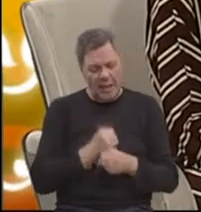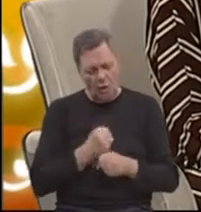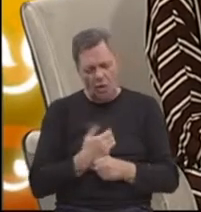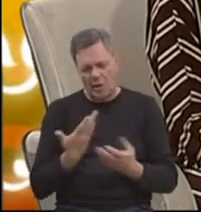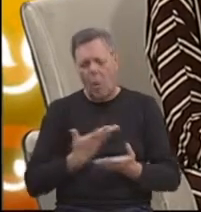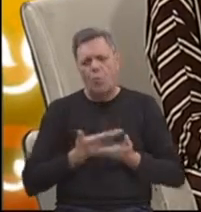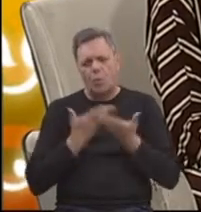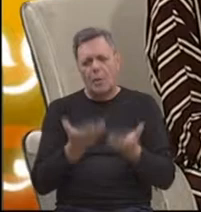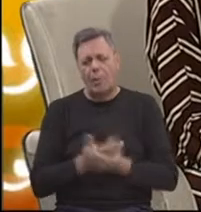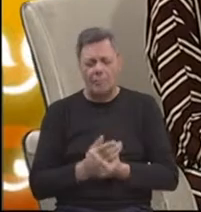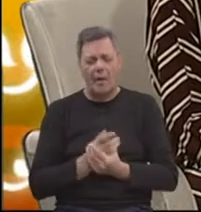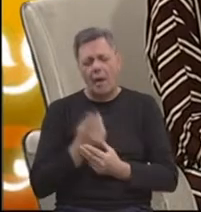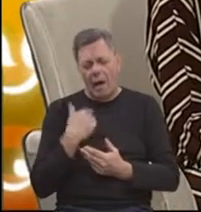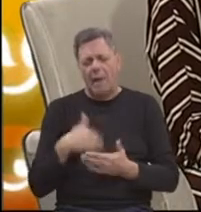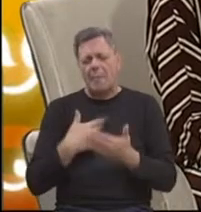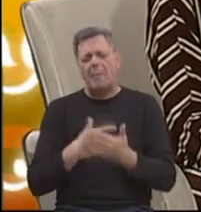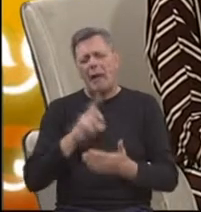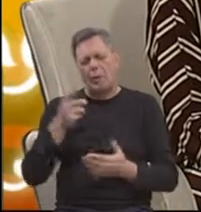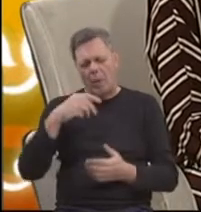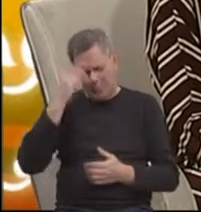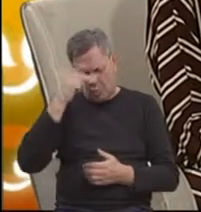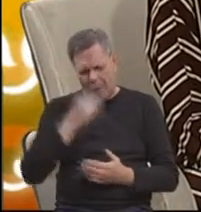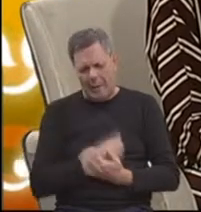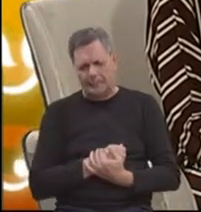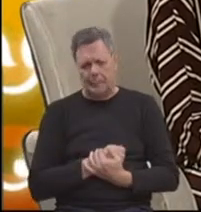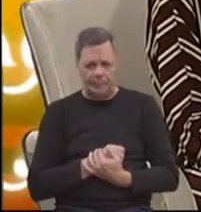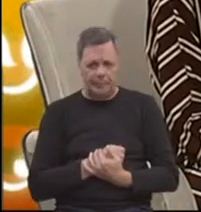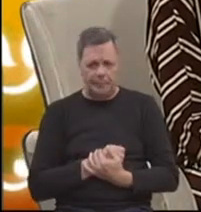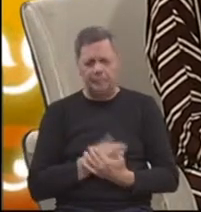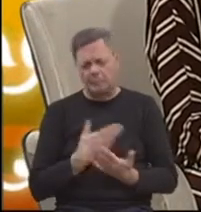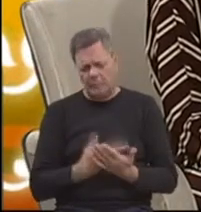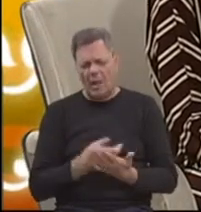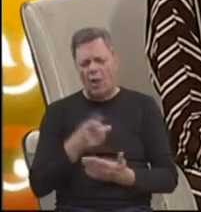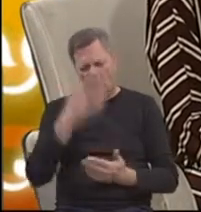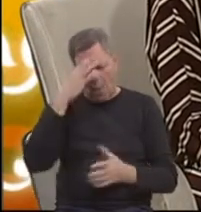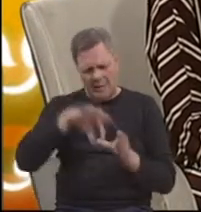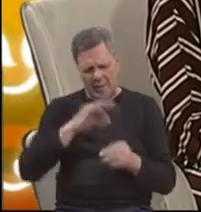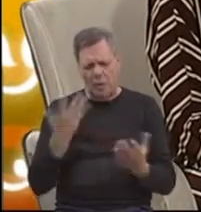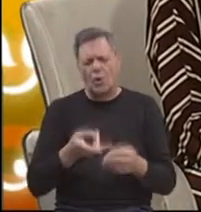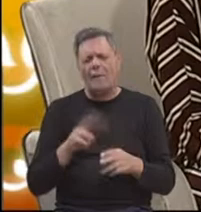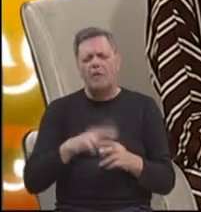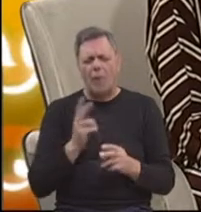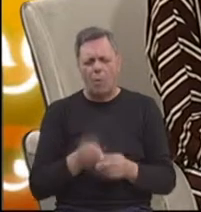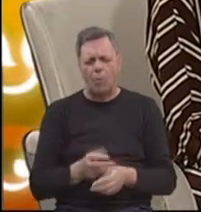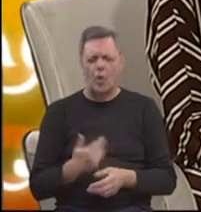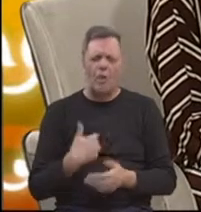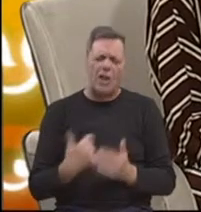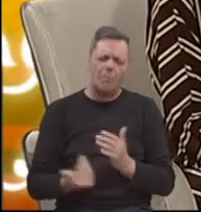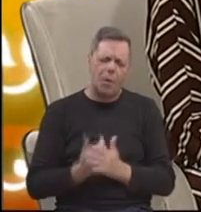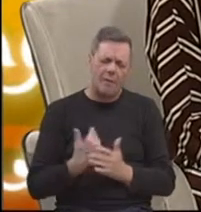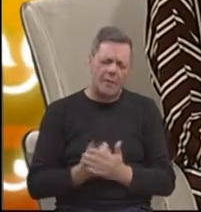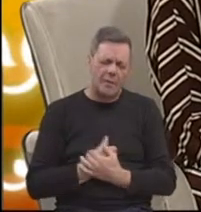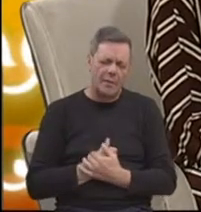im pružamo, ali i prema svim drugim strukama na način da oni saznaju što je više moguće o našim nekakvim